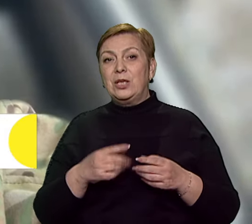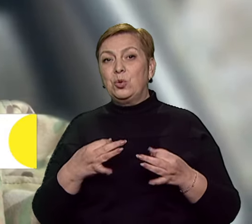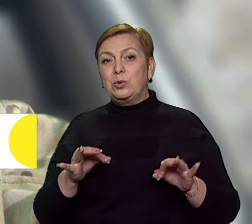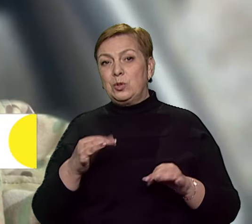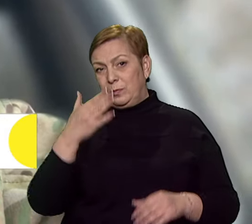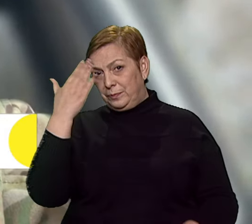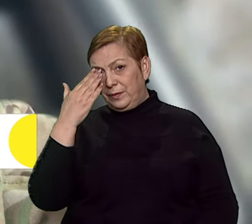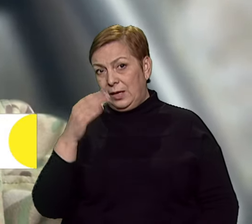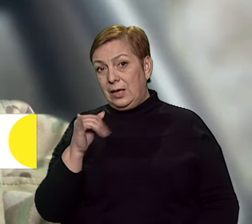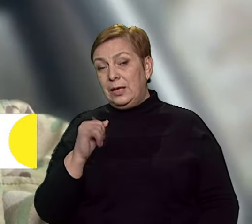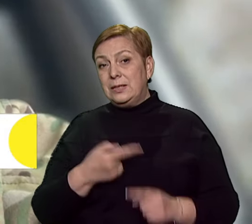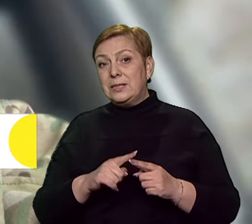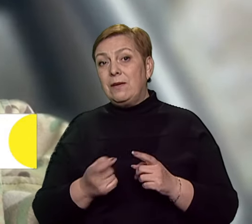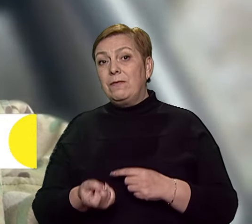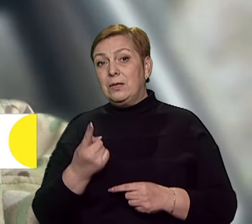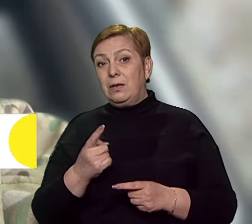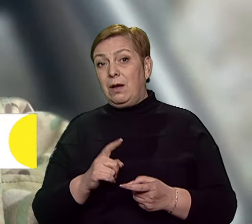може викликати залежність.